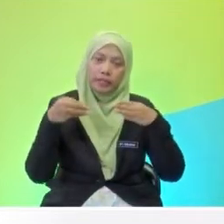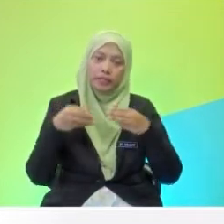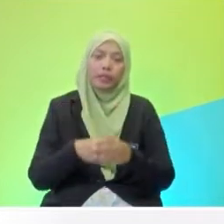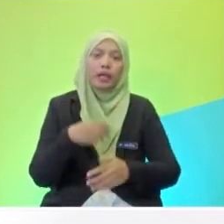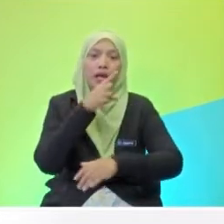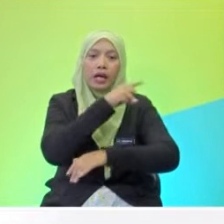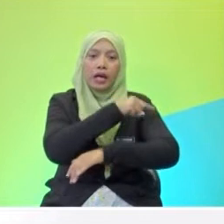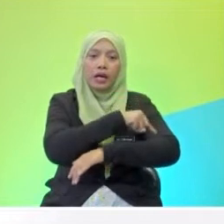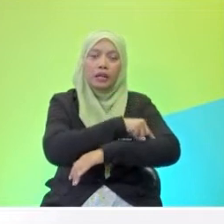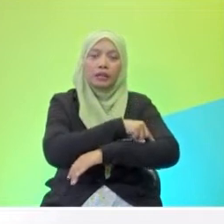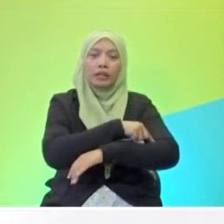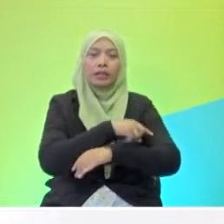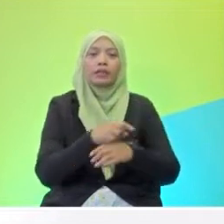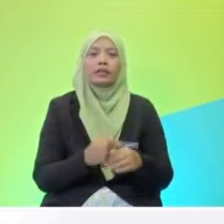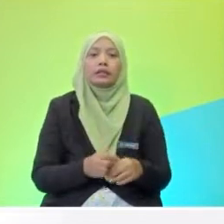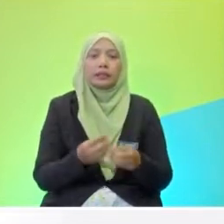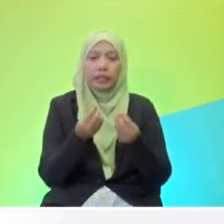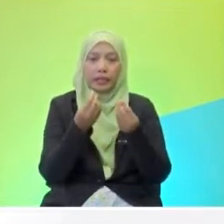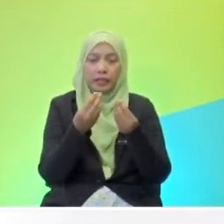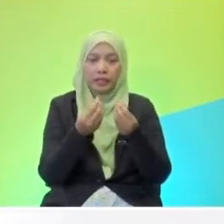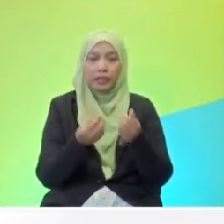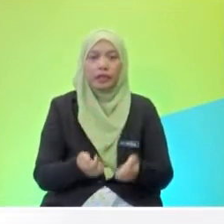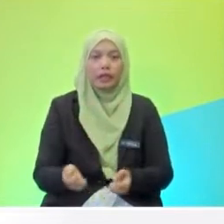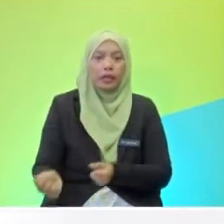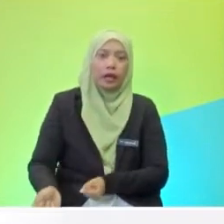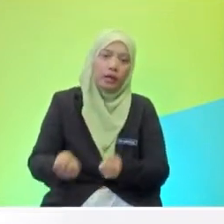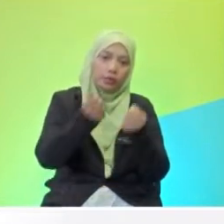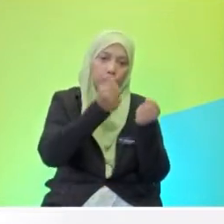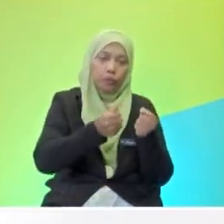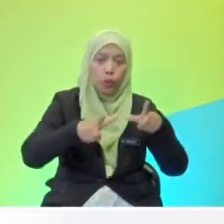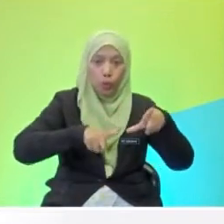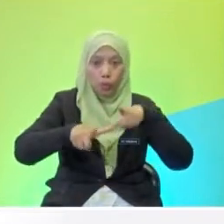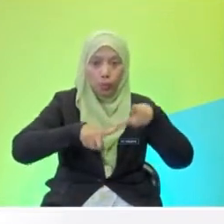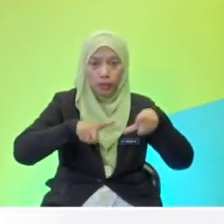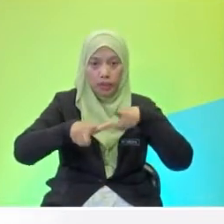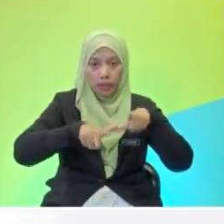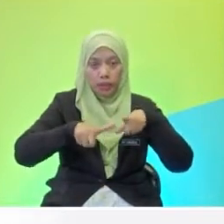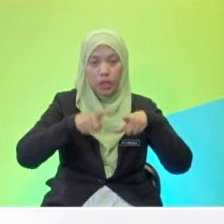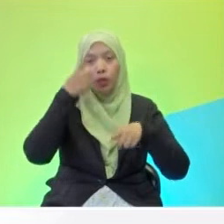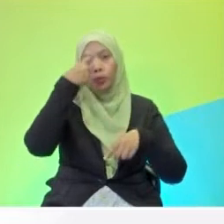tanah diangkut oleh Lori pengangkut tadi ada loria